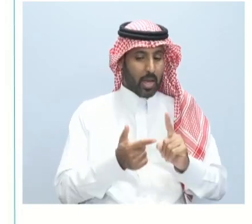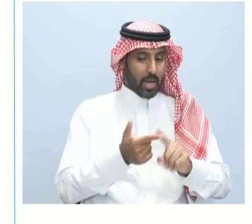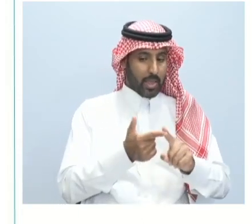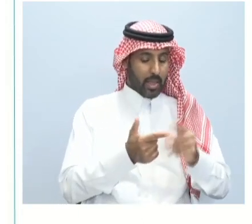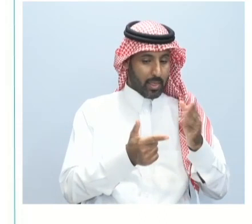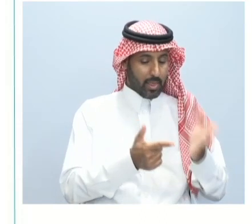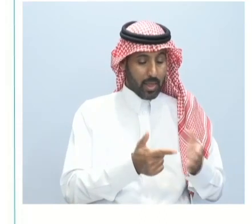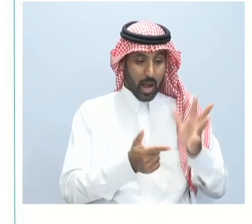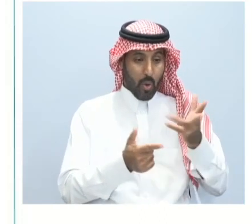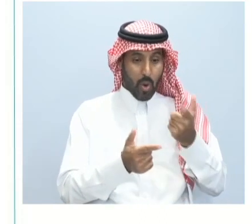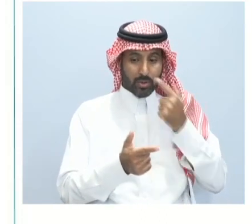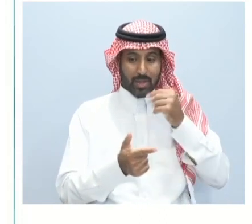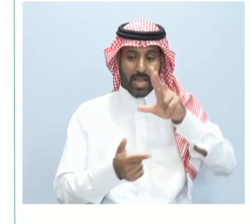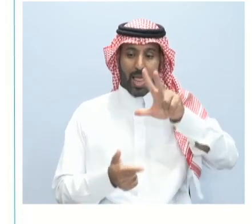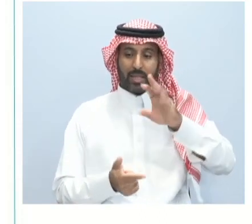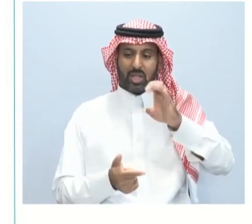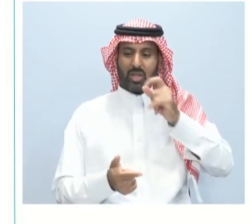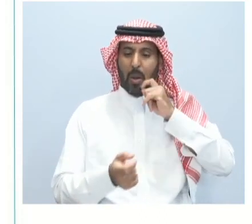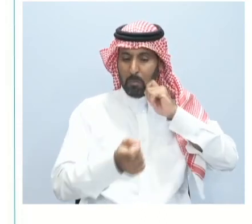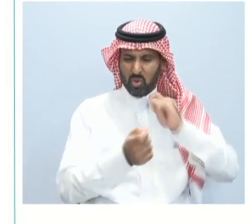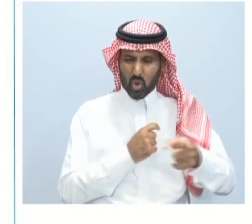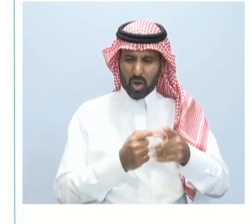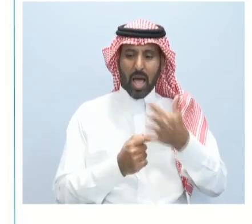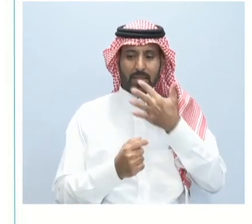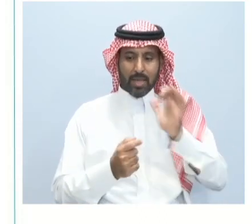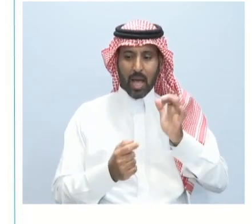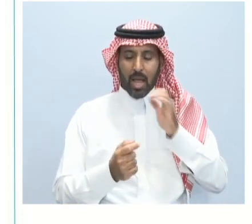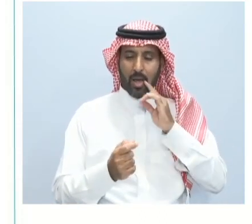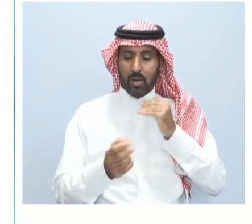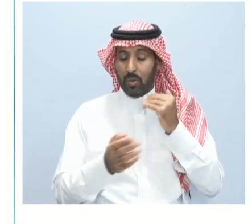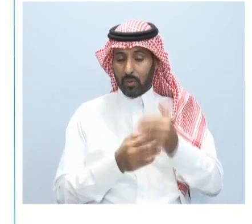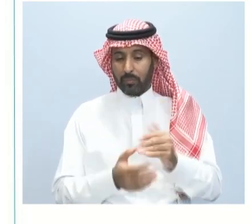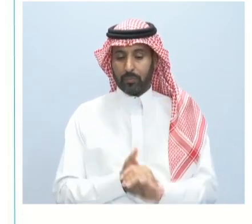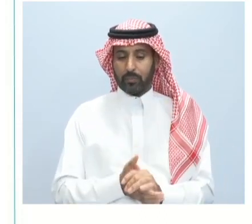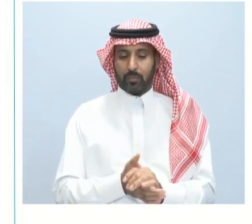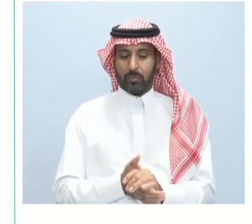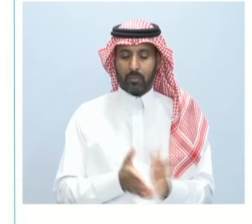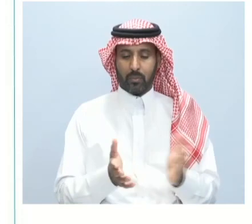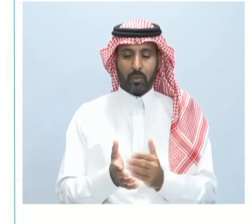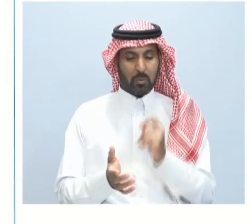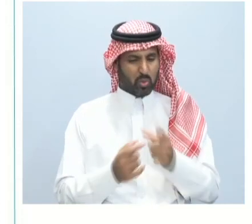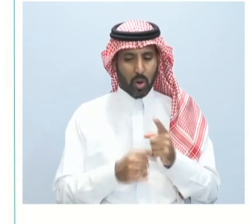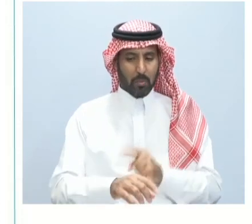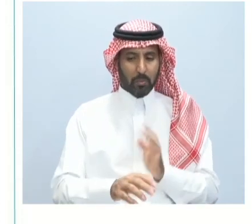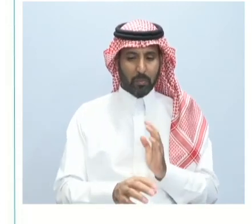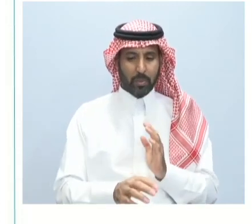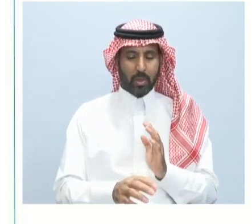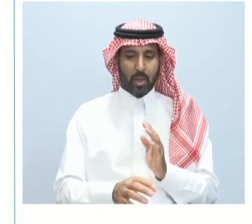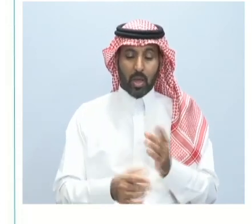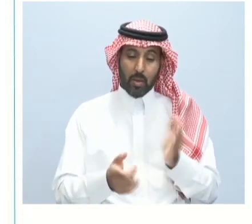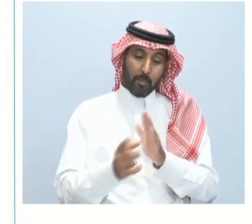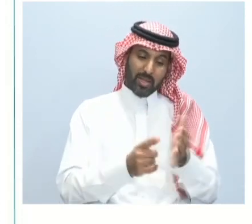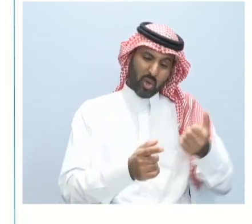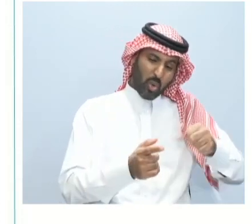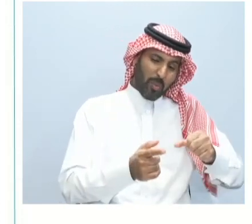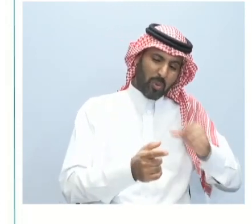مزاياها انها سريعه التنفيذ سهله التنفيذ وفعاله في الكثير من الحالات بينما من اهم عيوبها عدم